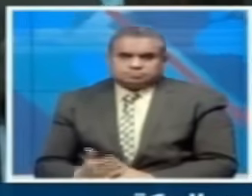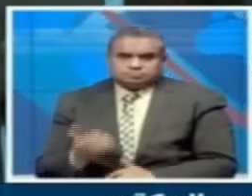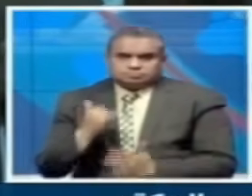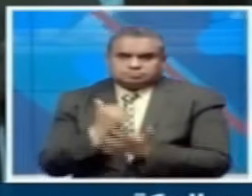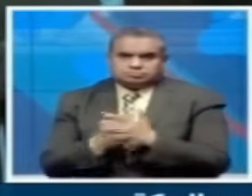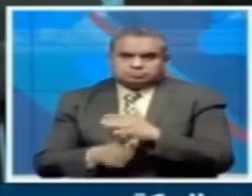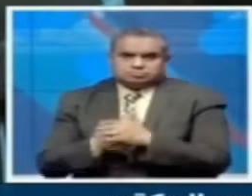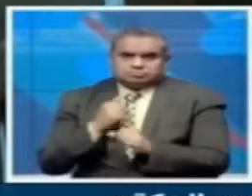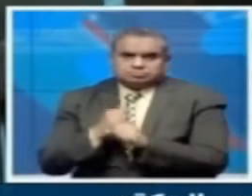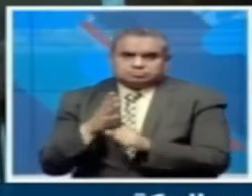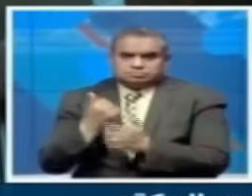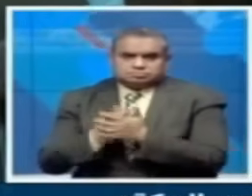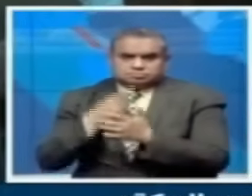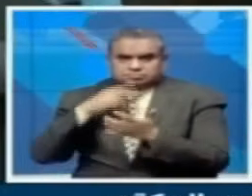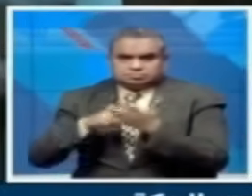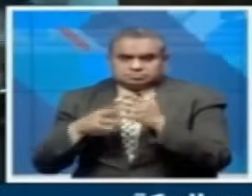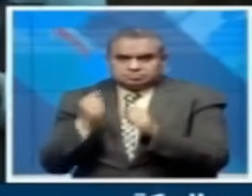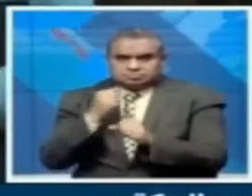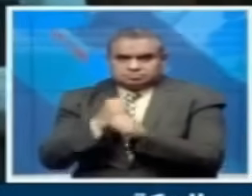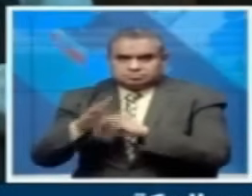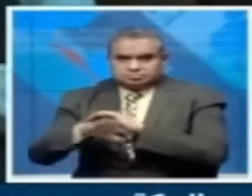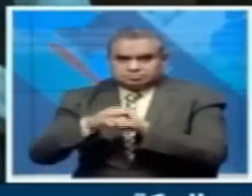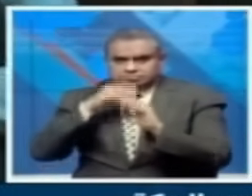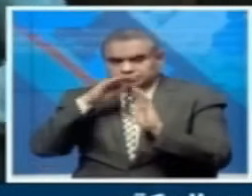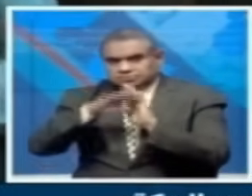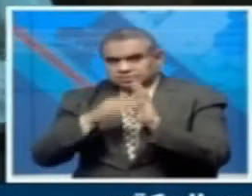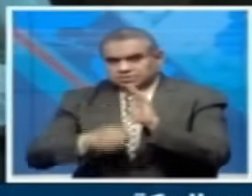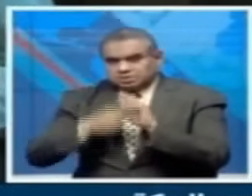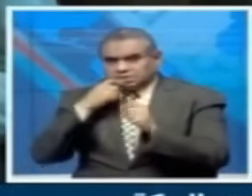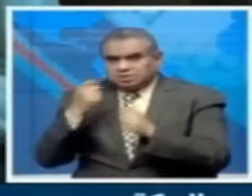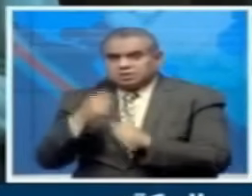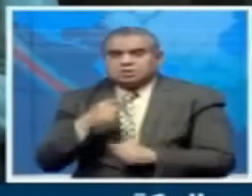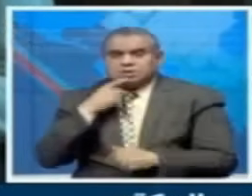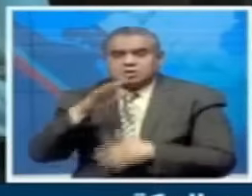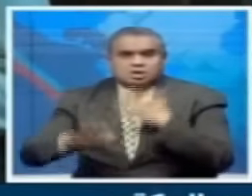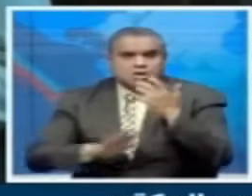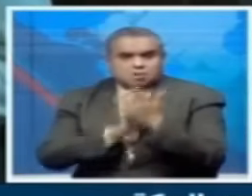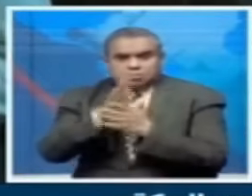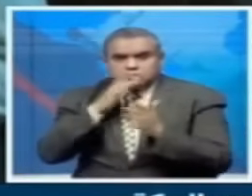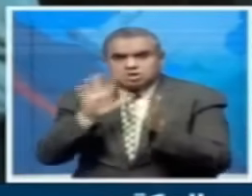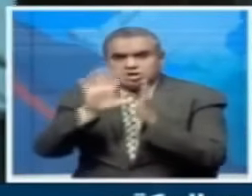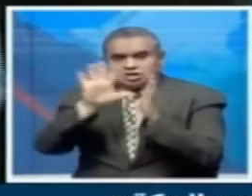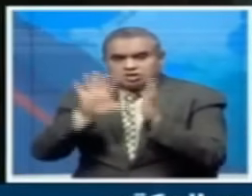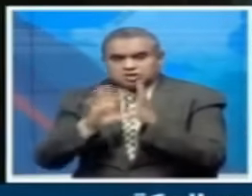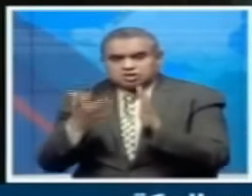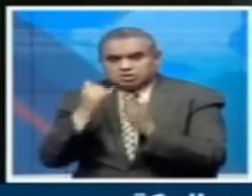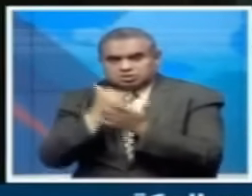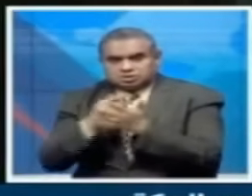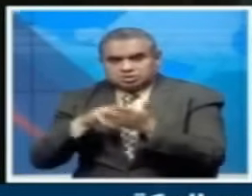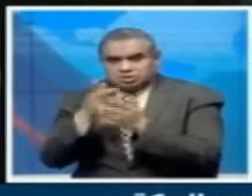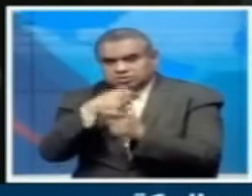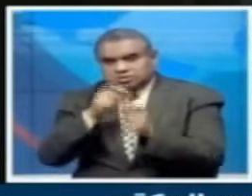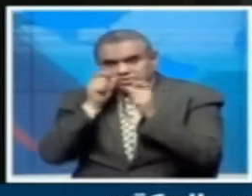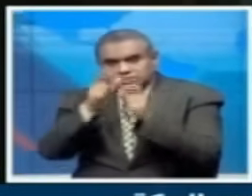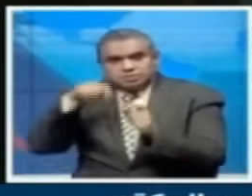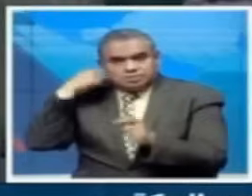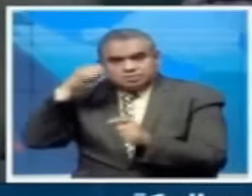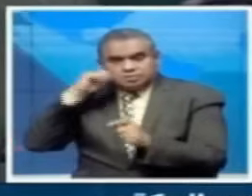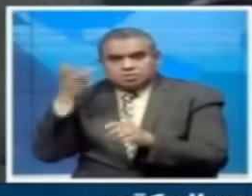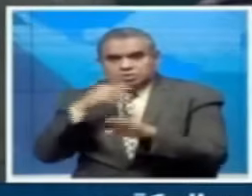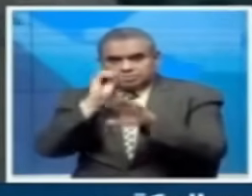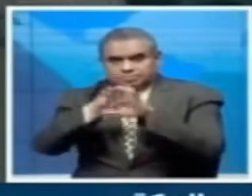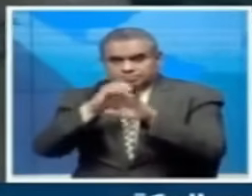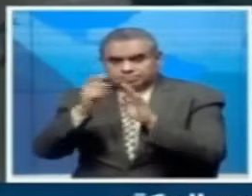المشكلة الاقتصادية بنخبة من الاقتصاديين. القضايا التشريعية أيضا كانت محل اهتمام المرشح الرئاسي، موضحا